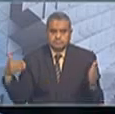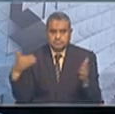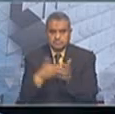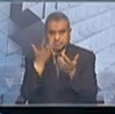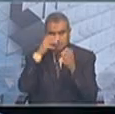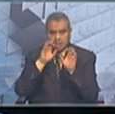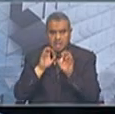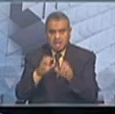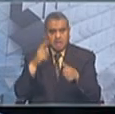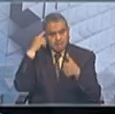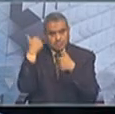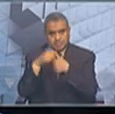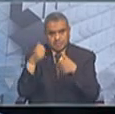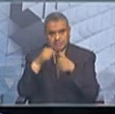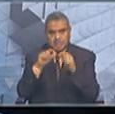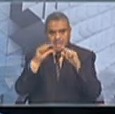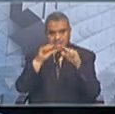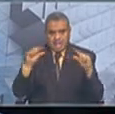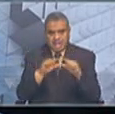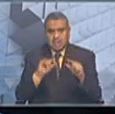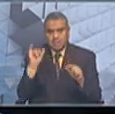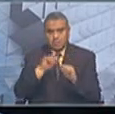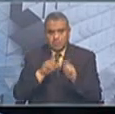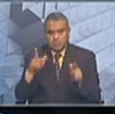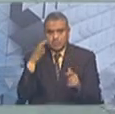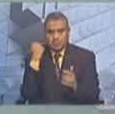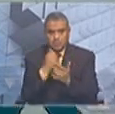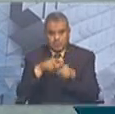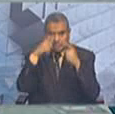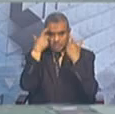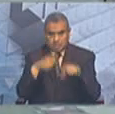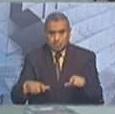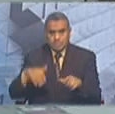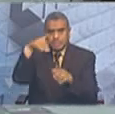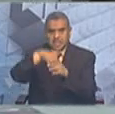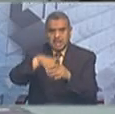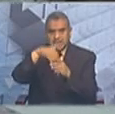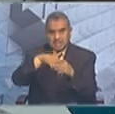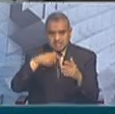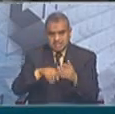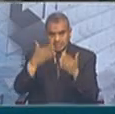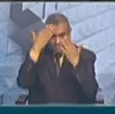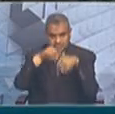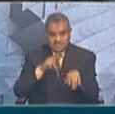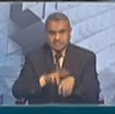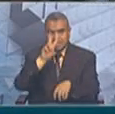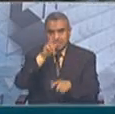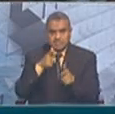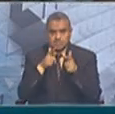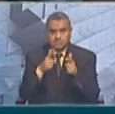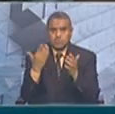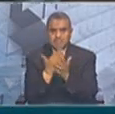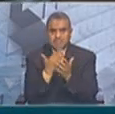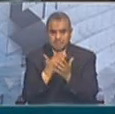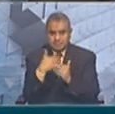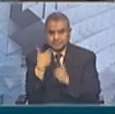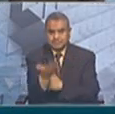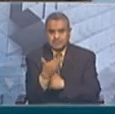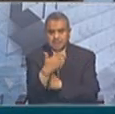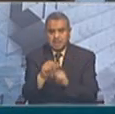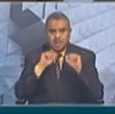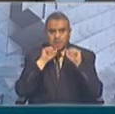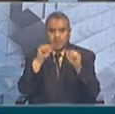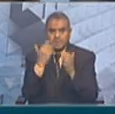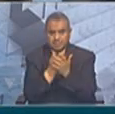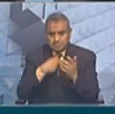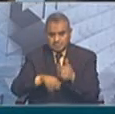وختام البانوراما تذكرة بأهم ما جاء فيها. الوطنية للانتخابات تختتم في الثانية ظهرا قبول طلبات الترشح لانتخابات